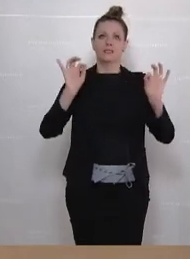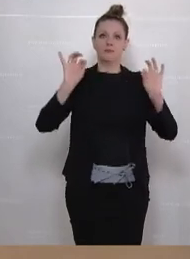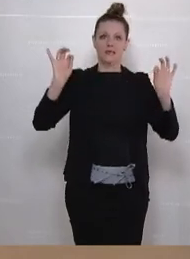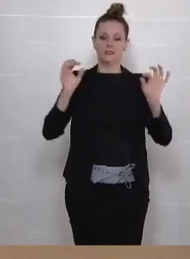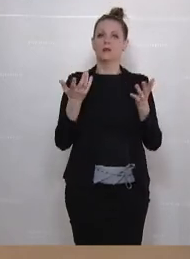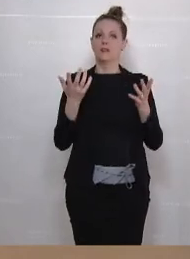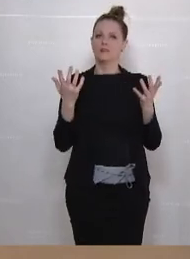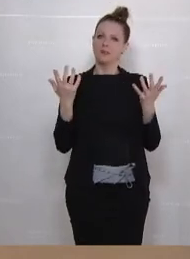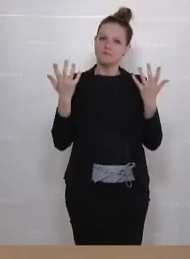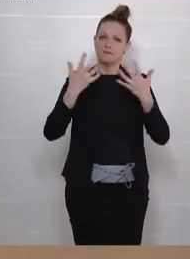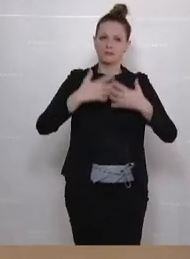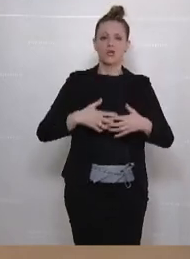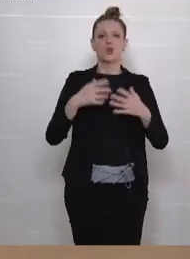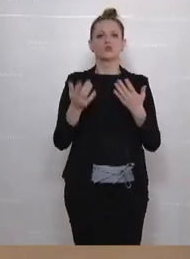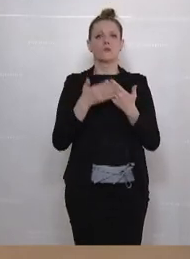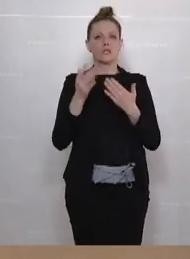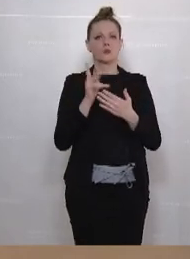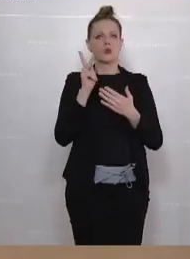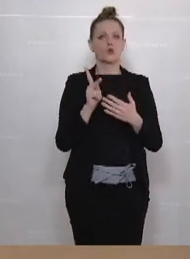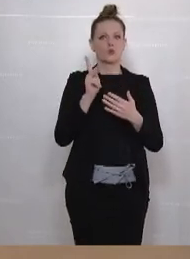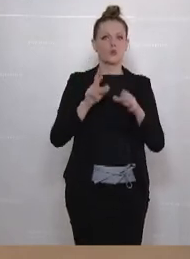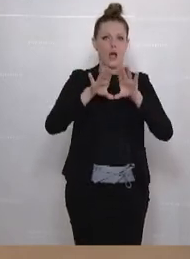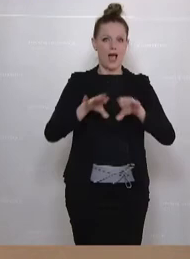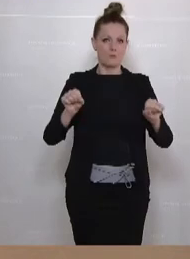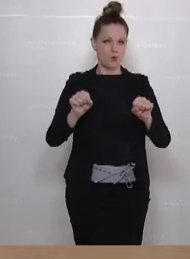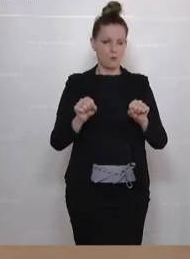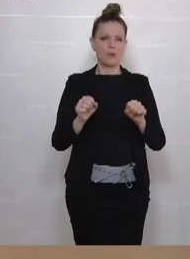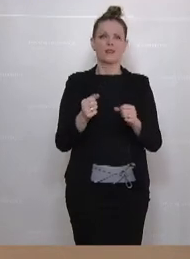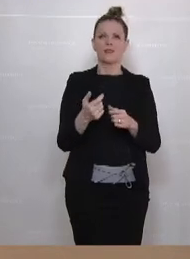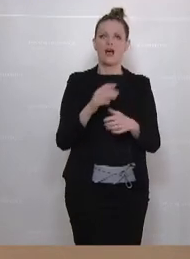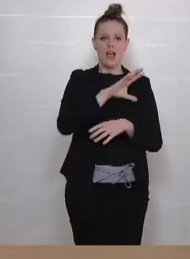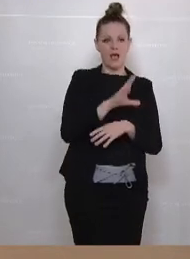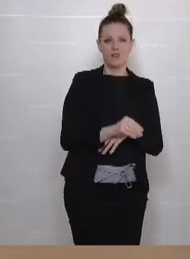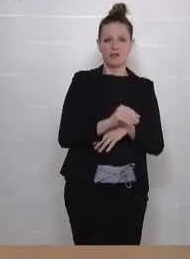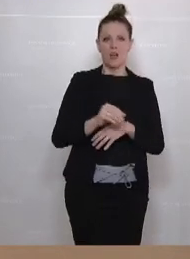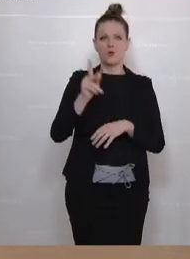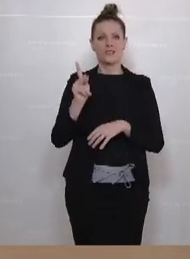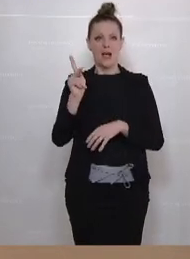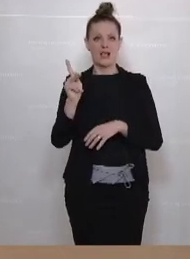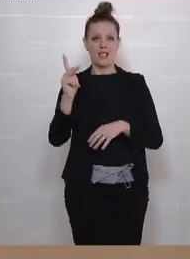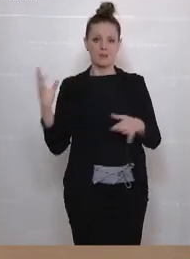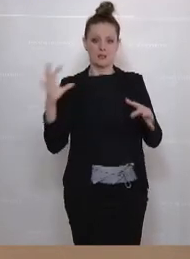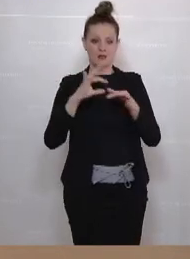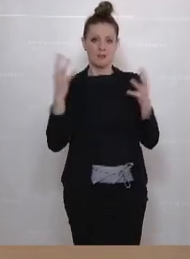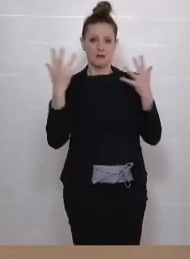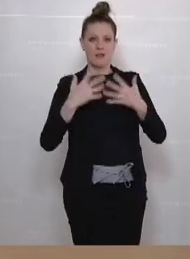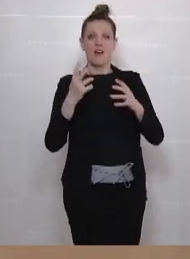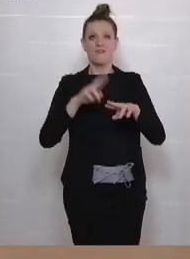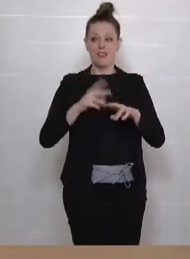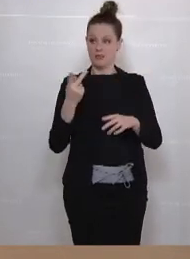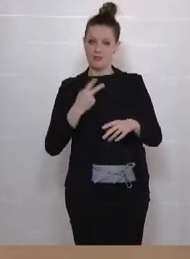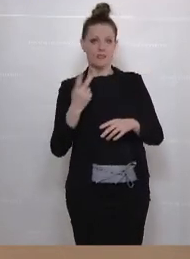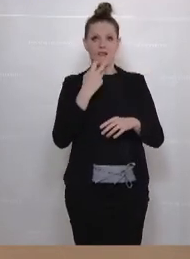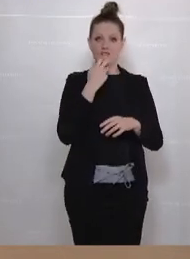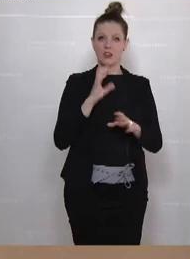zum Beispiel gerade beim Cotonou-Abkommen, das demnächst auf den Tisch gelegt werden wird mit Afrika und der Karibik, dass wir hier sagen, wenn ihr wollt, dass wir mit